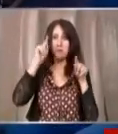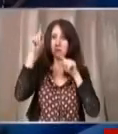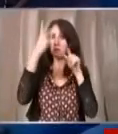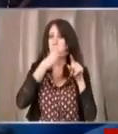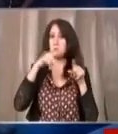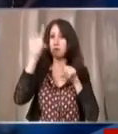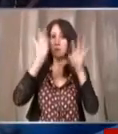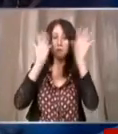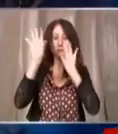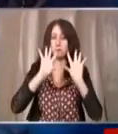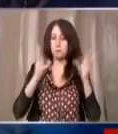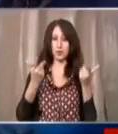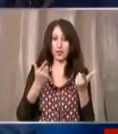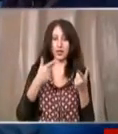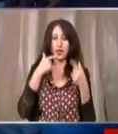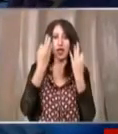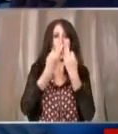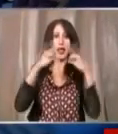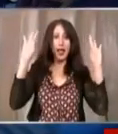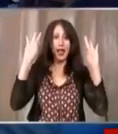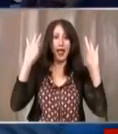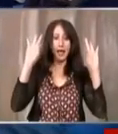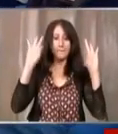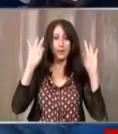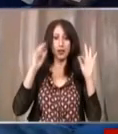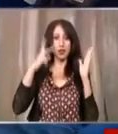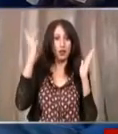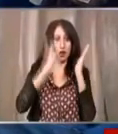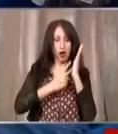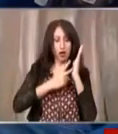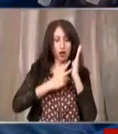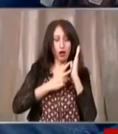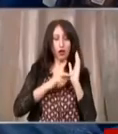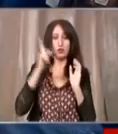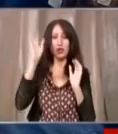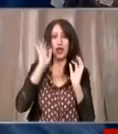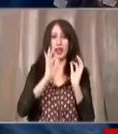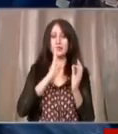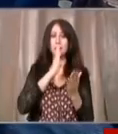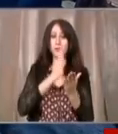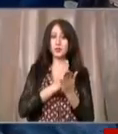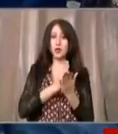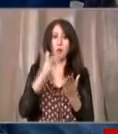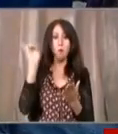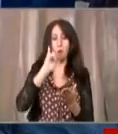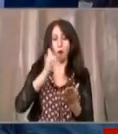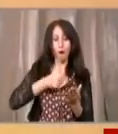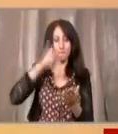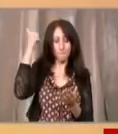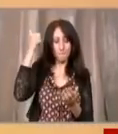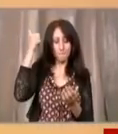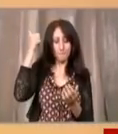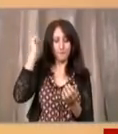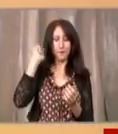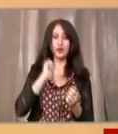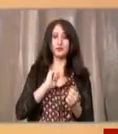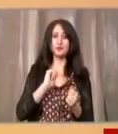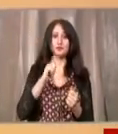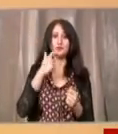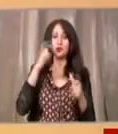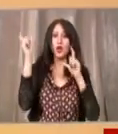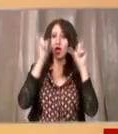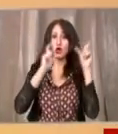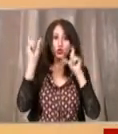للانتخابات، والهيئه الوطنيه للانتخابات هيئه مستقله طبقا للمواد 208 و209 و210 من الدستور